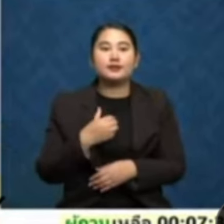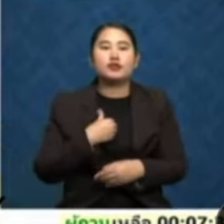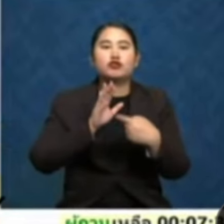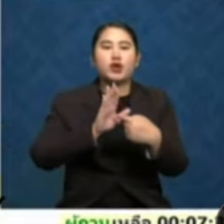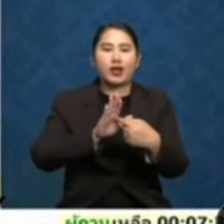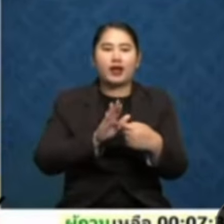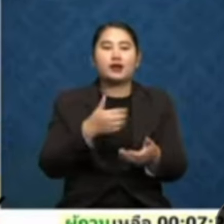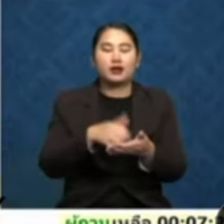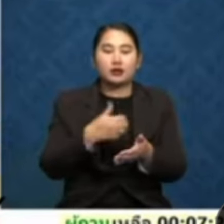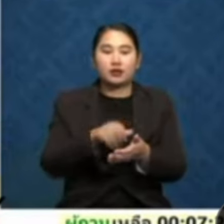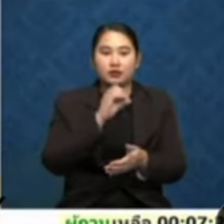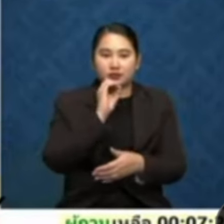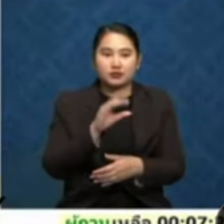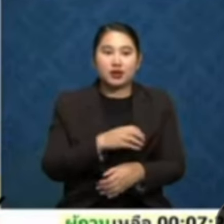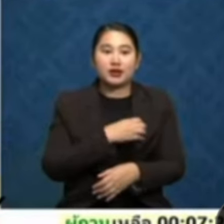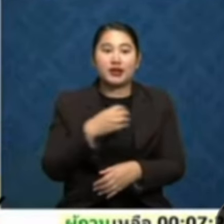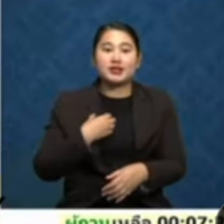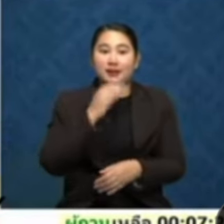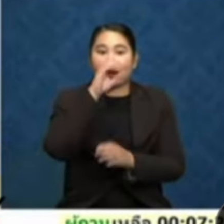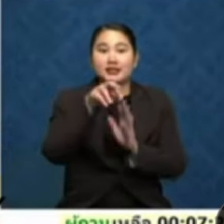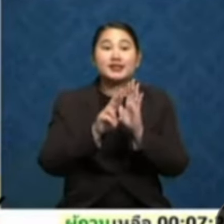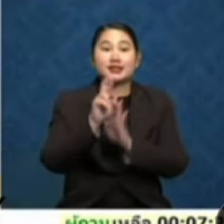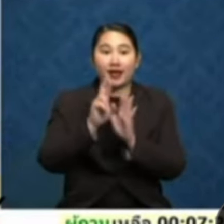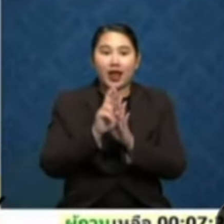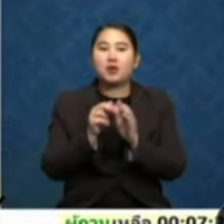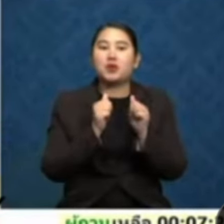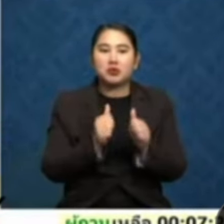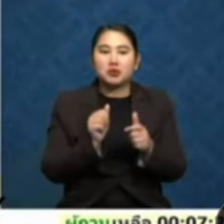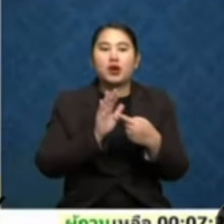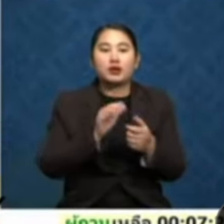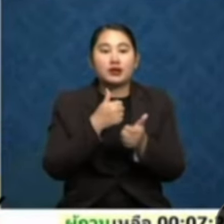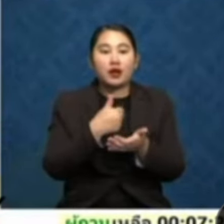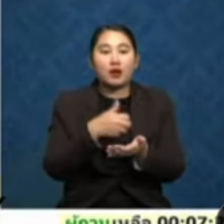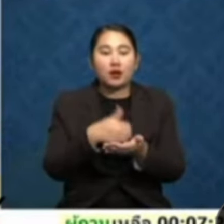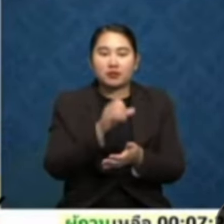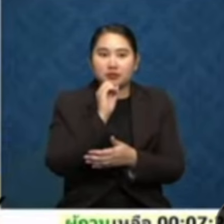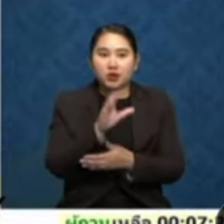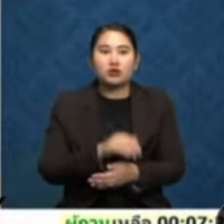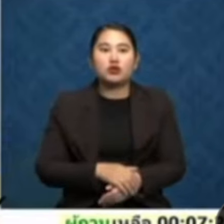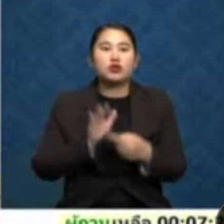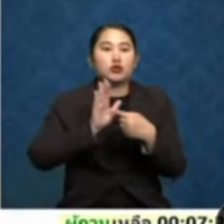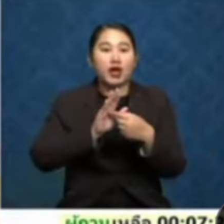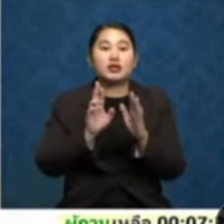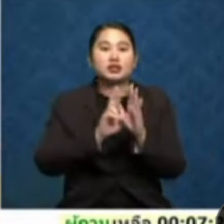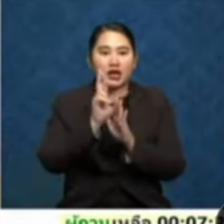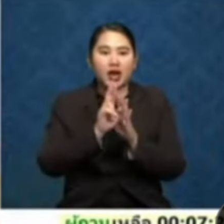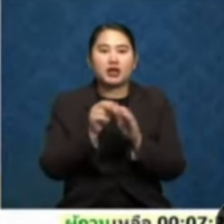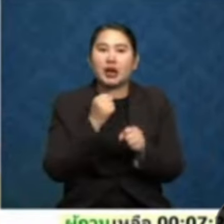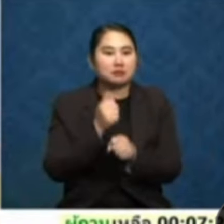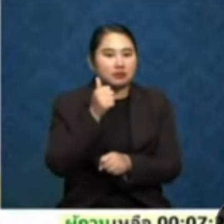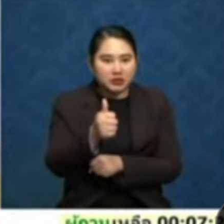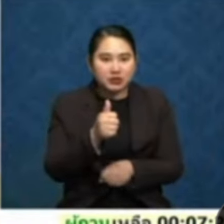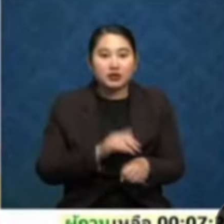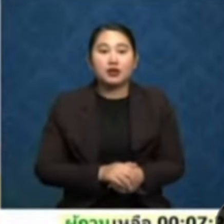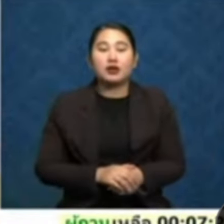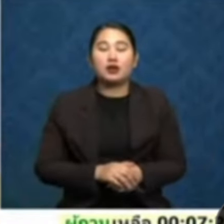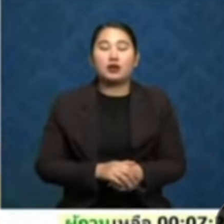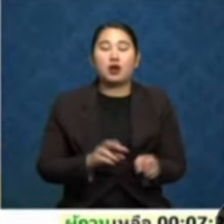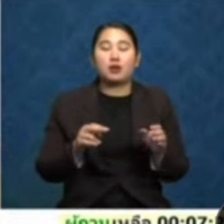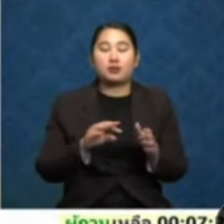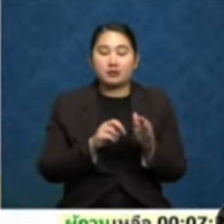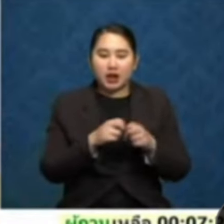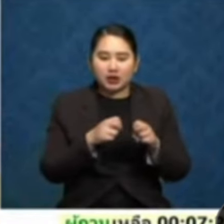อย่างดีๆครับจากเทศบาลนครเชียงรายที่ผมไปลงพื้นที่มาครับท่านประธานพบว่าตัวอย่างของเทศบาลนครแห่งนี้ทำได้อย่างดีครับทันทีที่